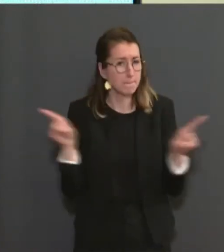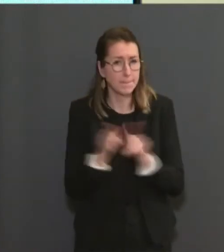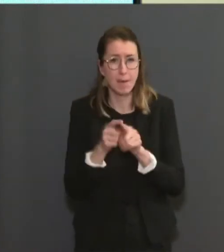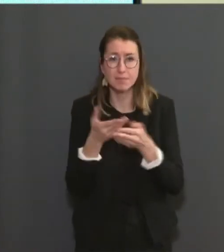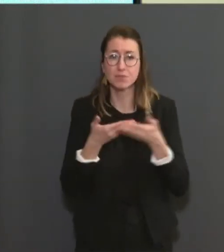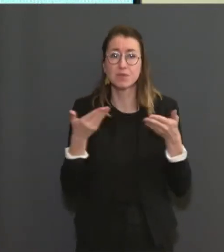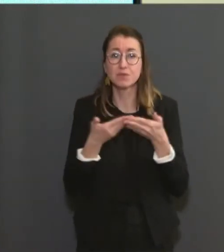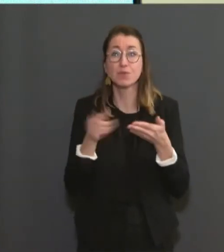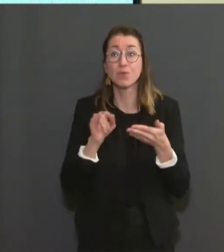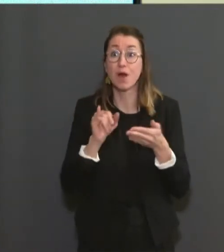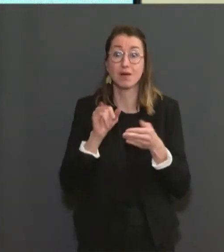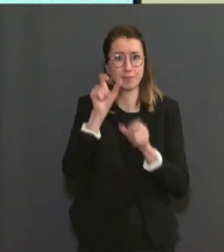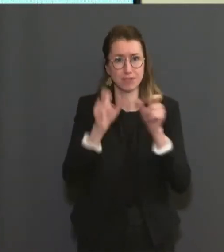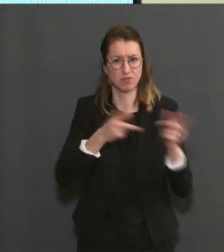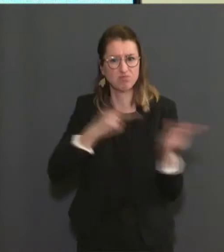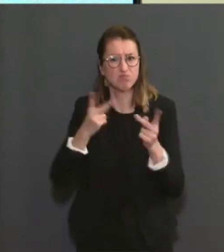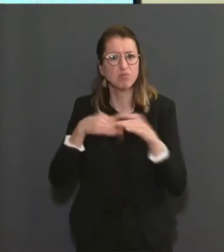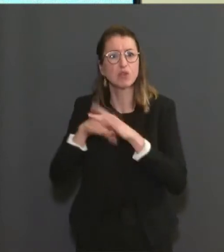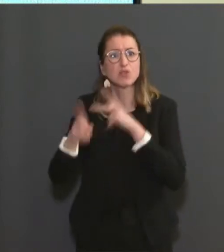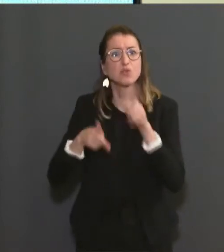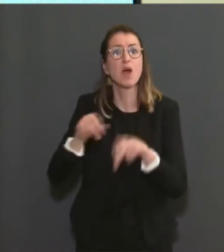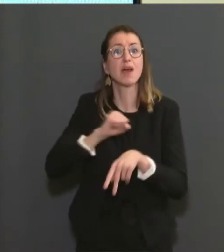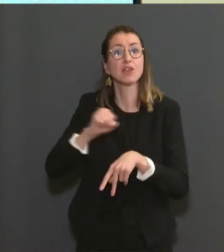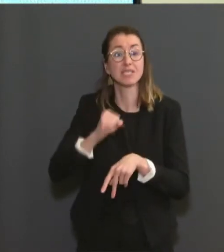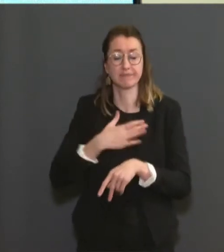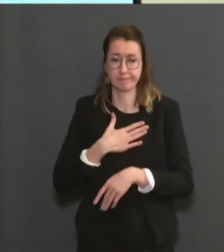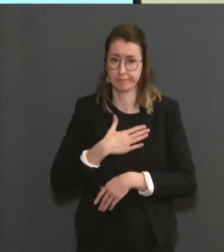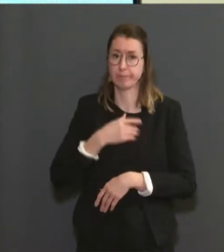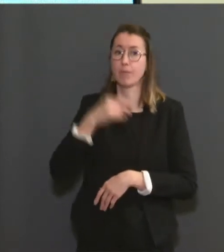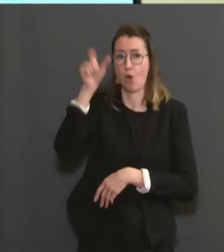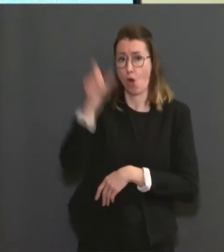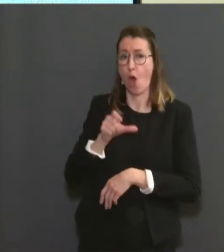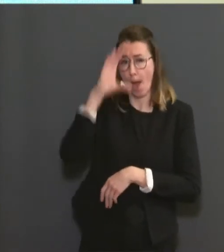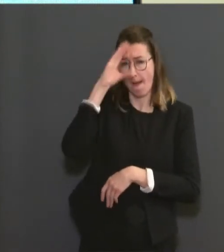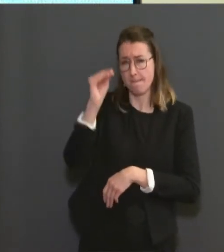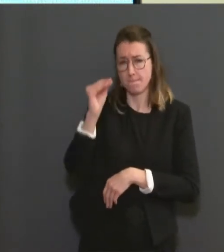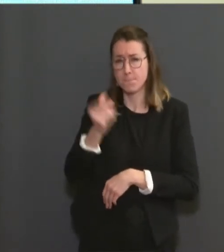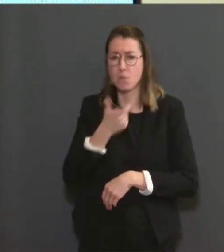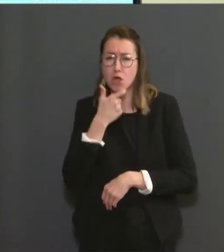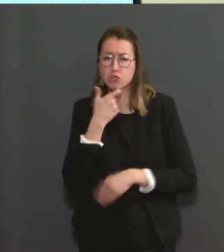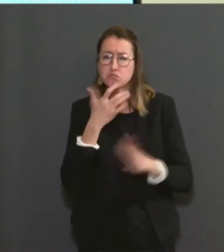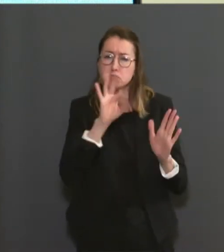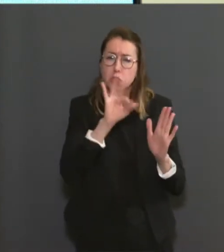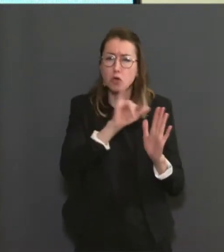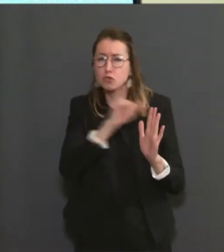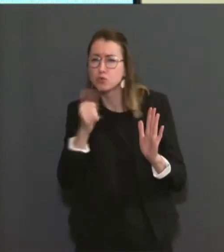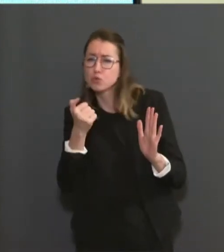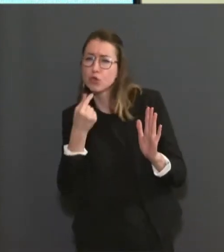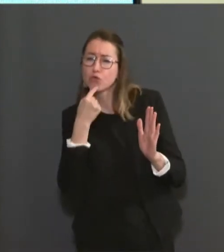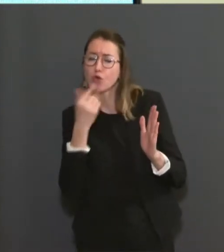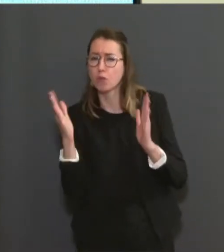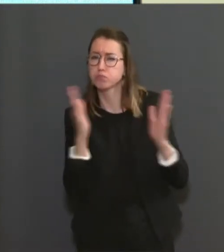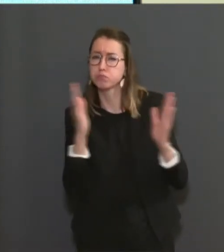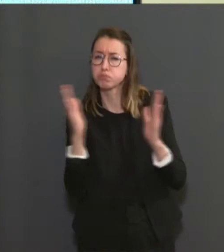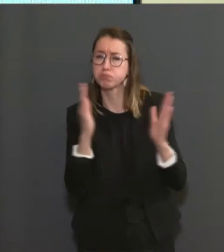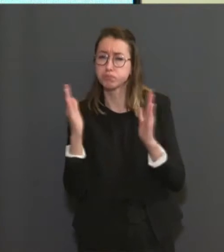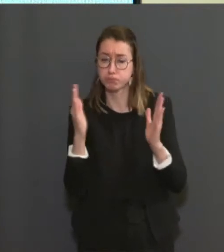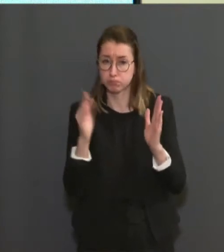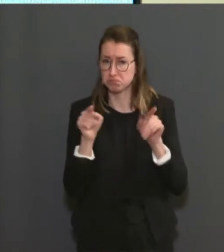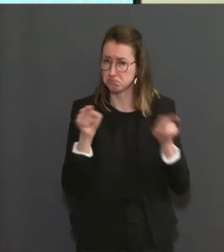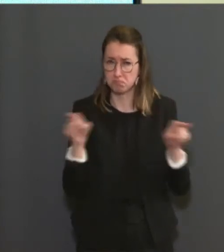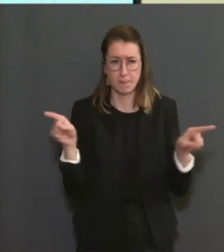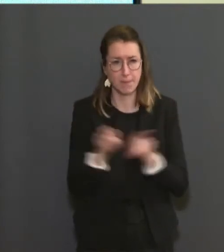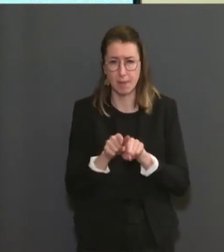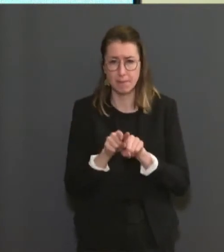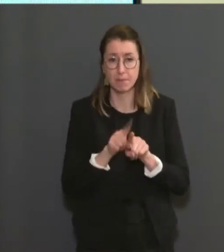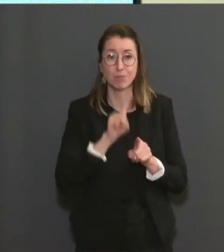est actuellement un homme dans la soixantaine. Les patients de soins intensifs étaient déjà lors de la première vague plus